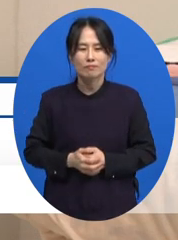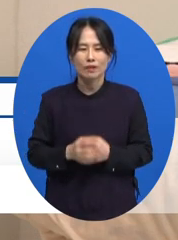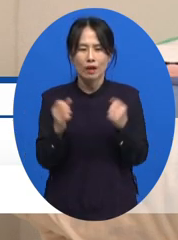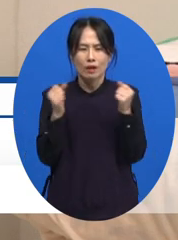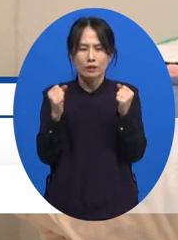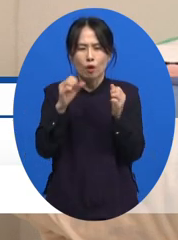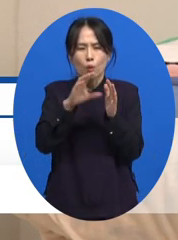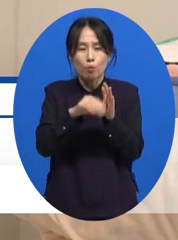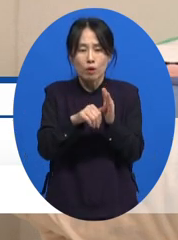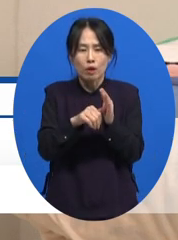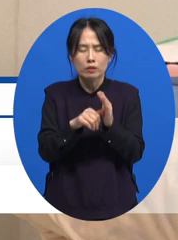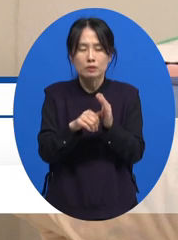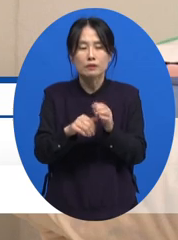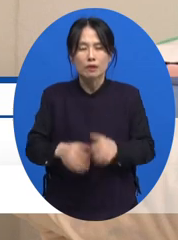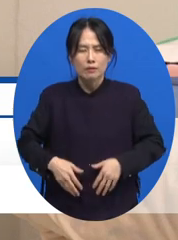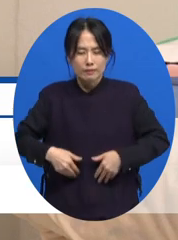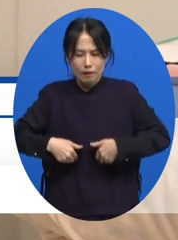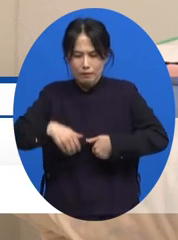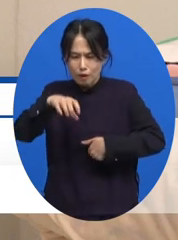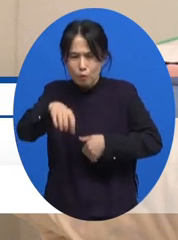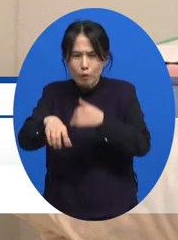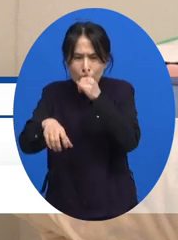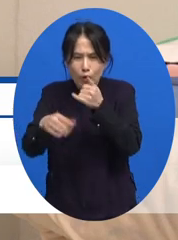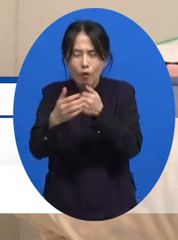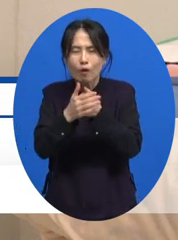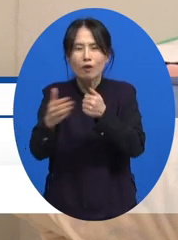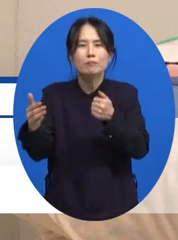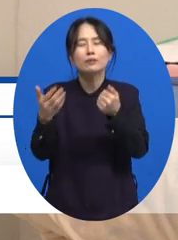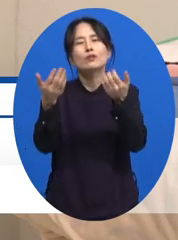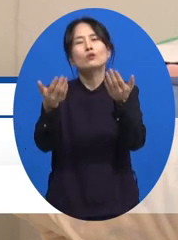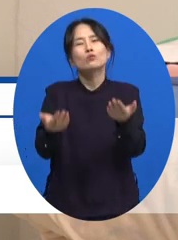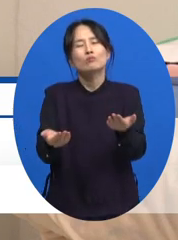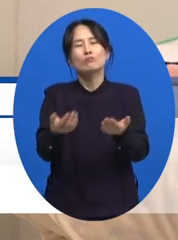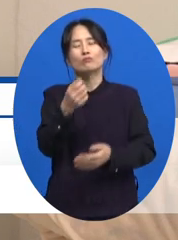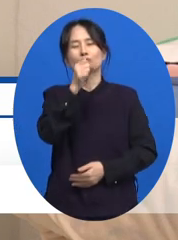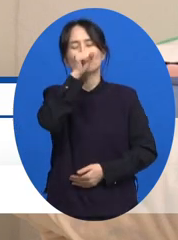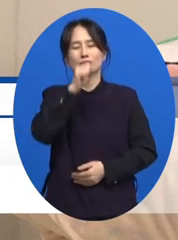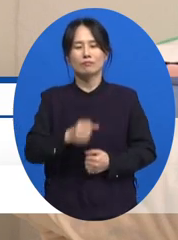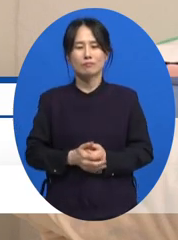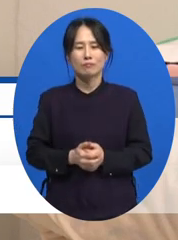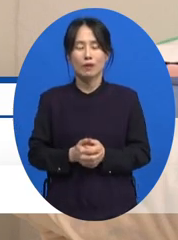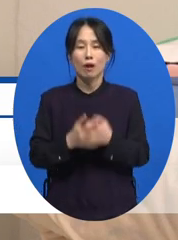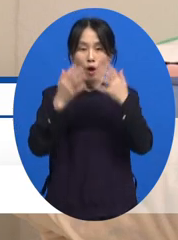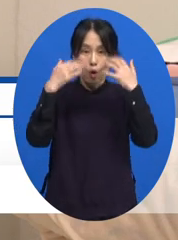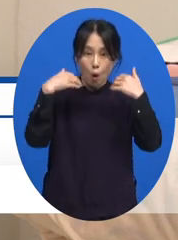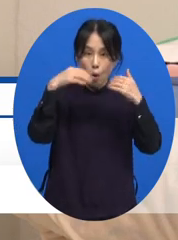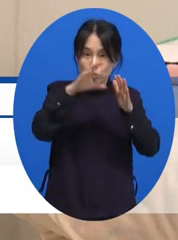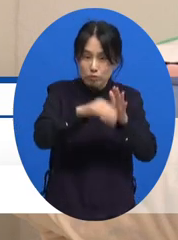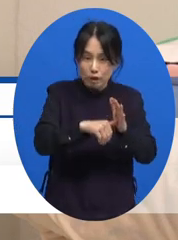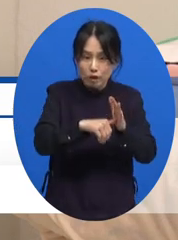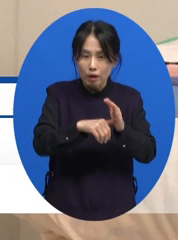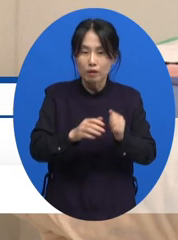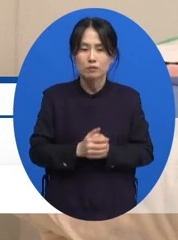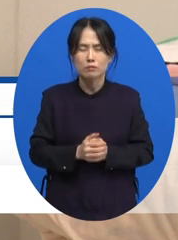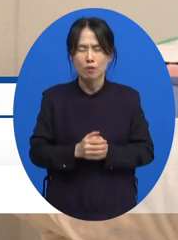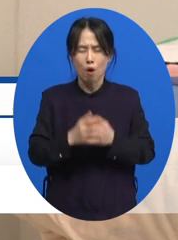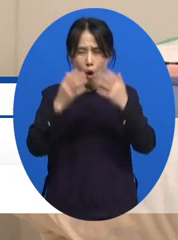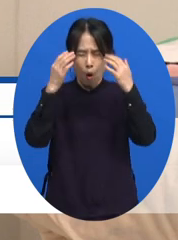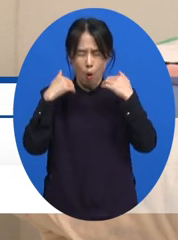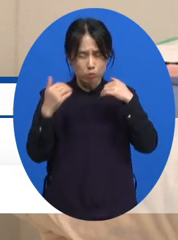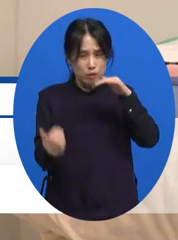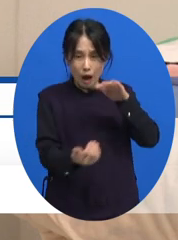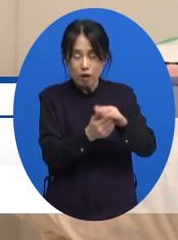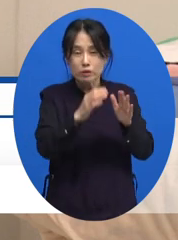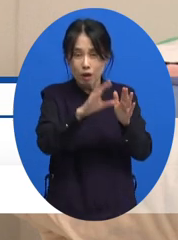참 좋아요 그리고 따뜻한 겨울에는 따뜻한데 있으니까 쉬는게 좋고 여름에는 또 되게